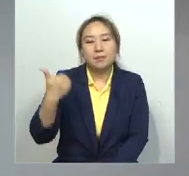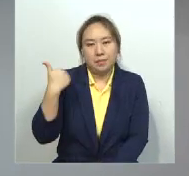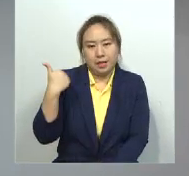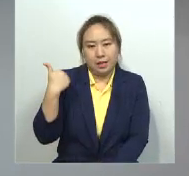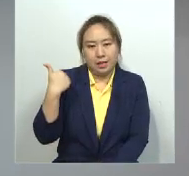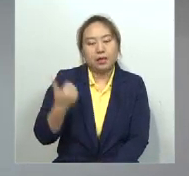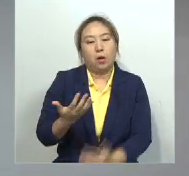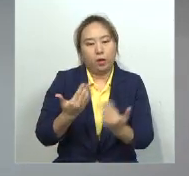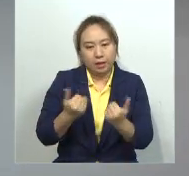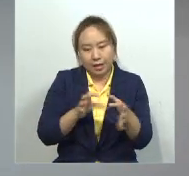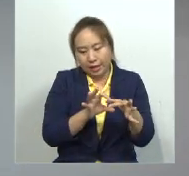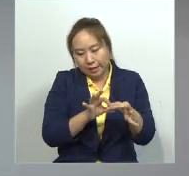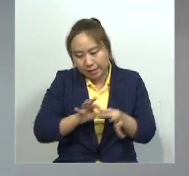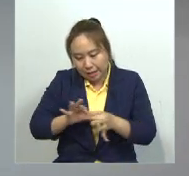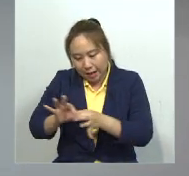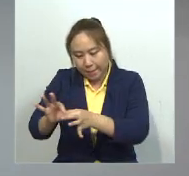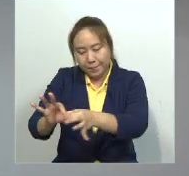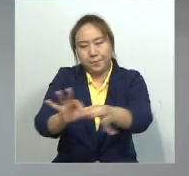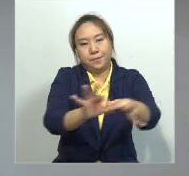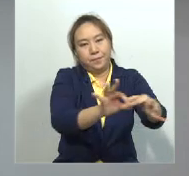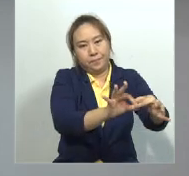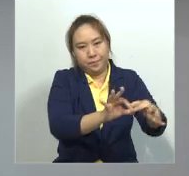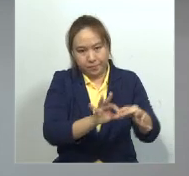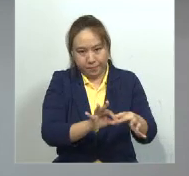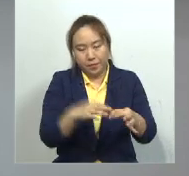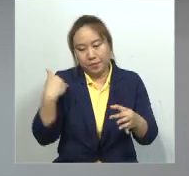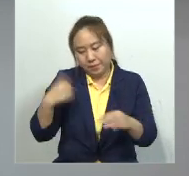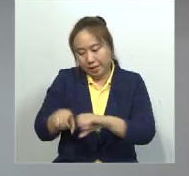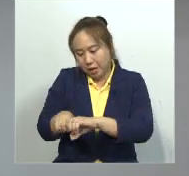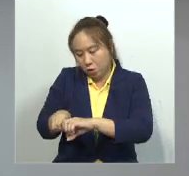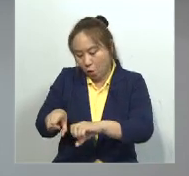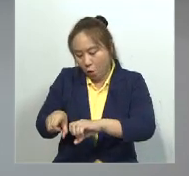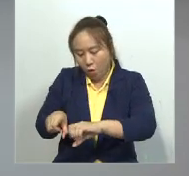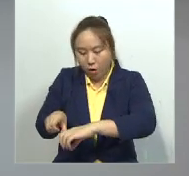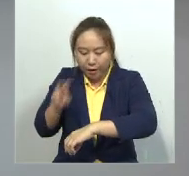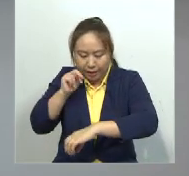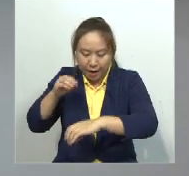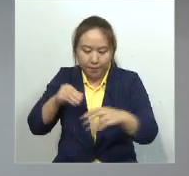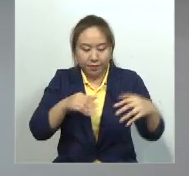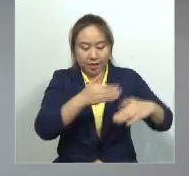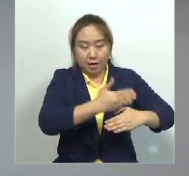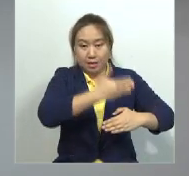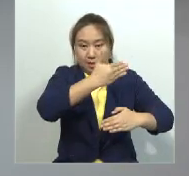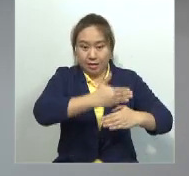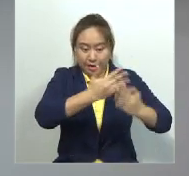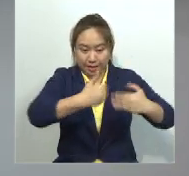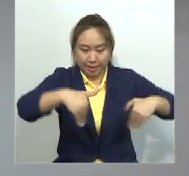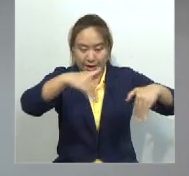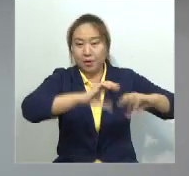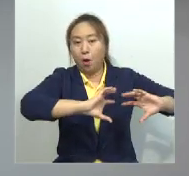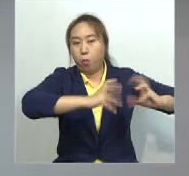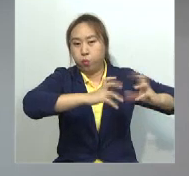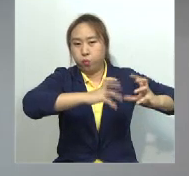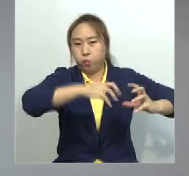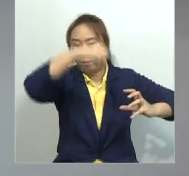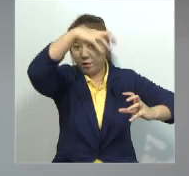จะเชื่อมโยงอ่างแต่ละอ่างให้เข้าเชื่อมต่อด้วยกันด้วยท่อนะครับเมื่อน้ำจากลำปะเทาที่ใช้ปั่นไฟแล้ว